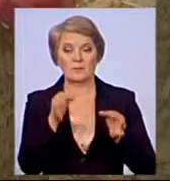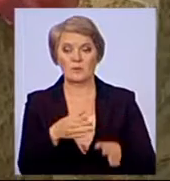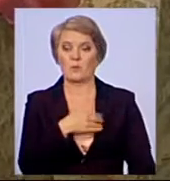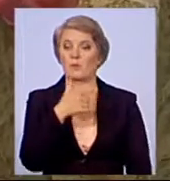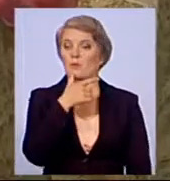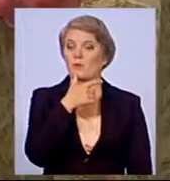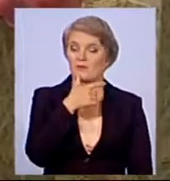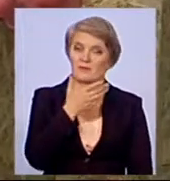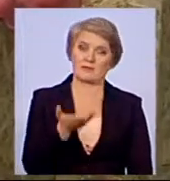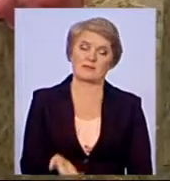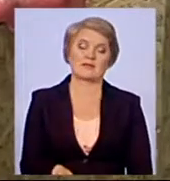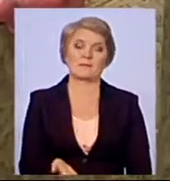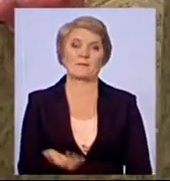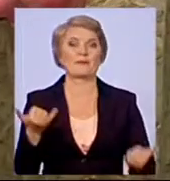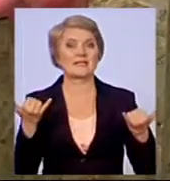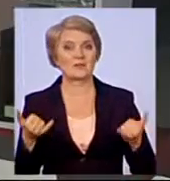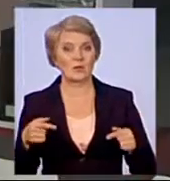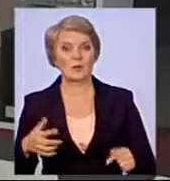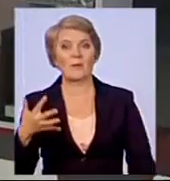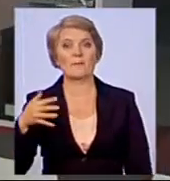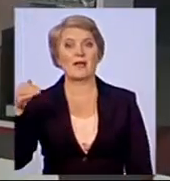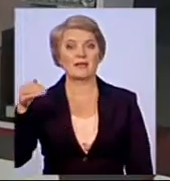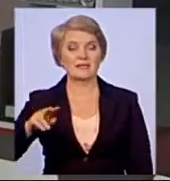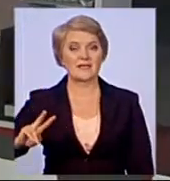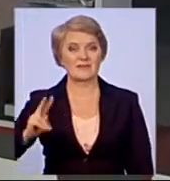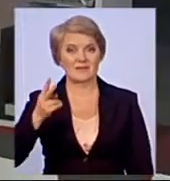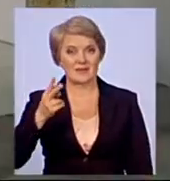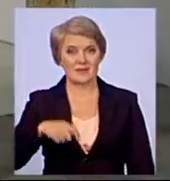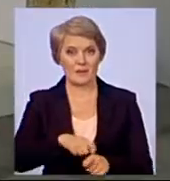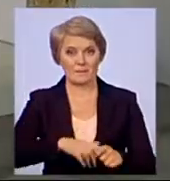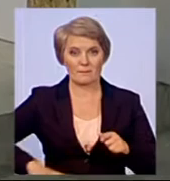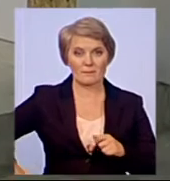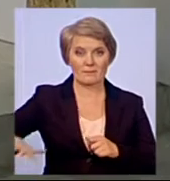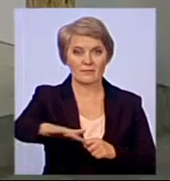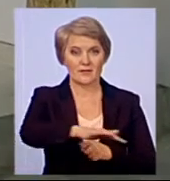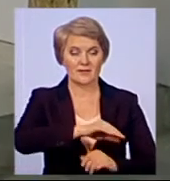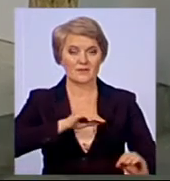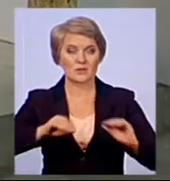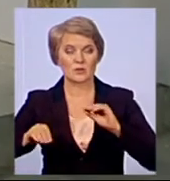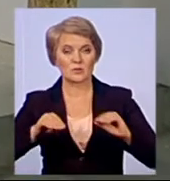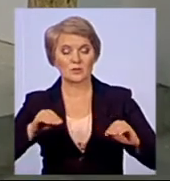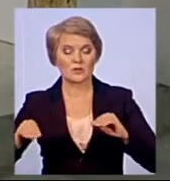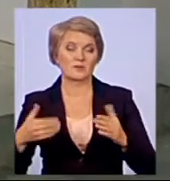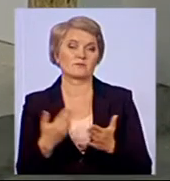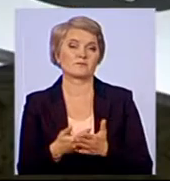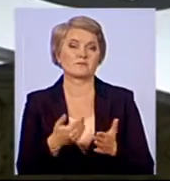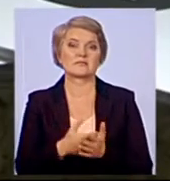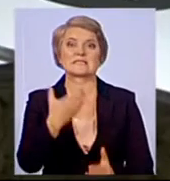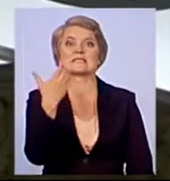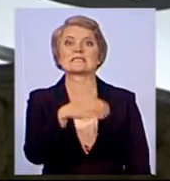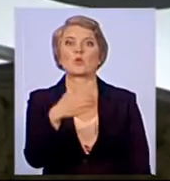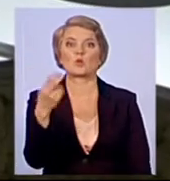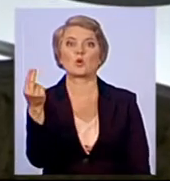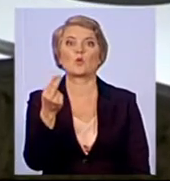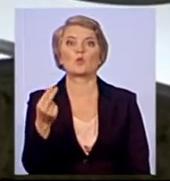роздивитися на їх. Сьогодні тут на 5000 квадратних метрів розмістили роботи близько сотні